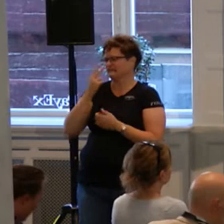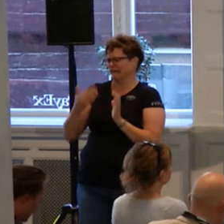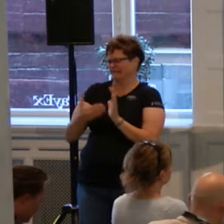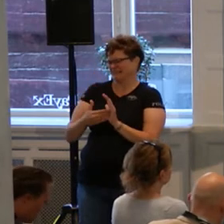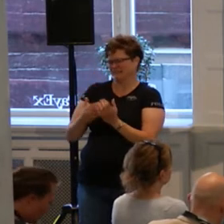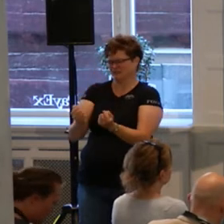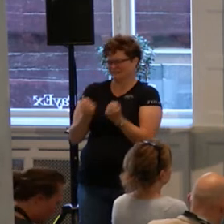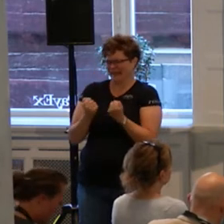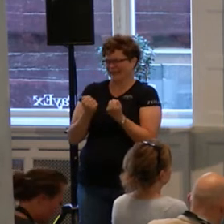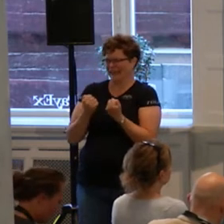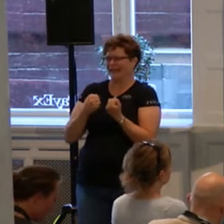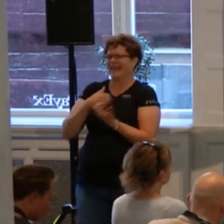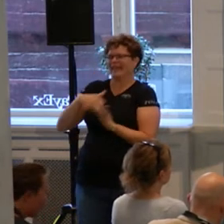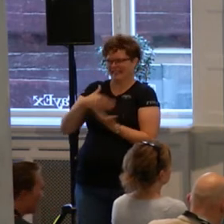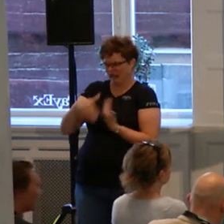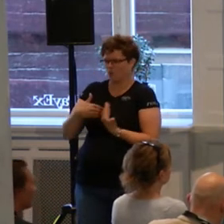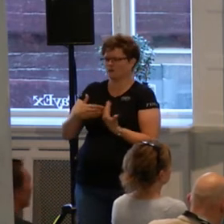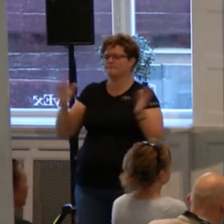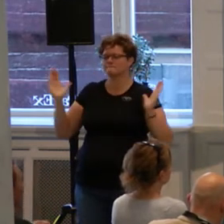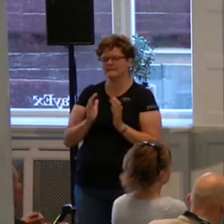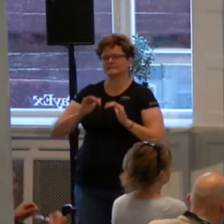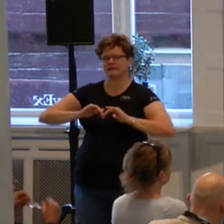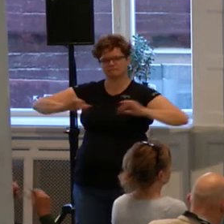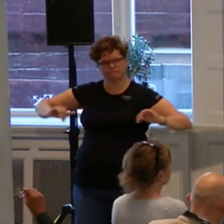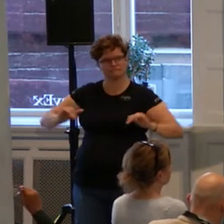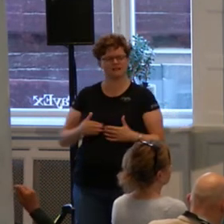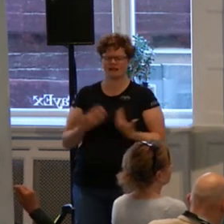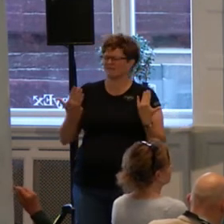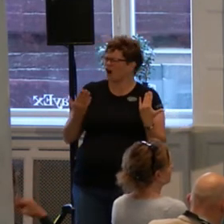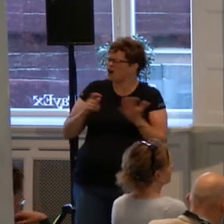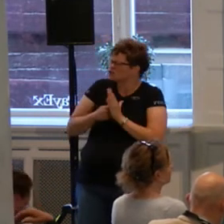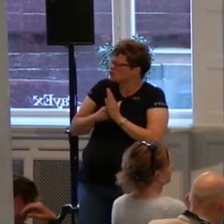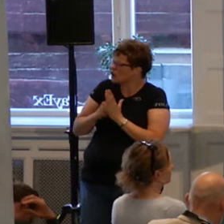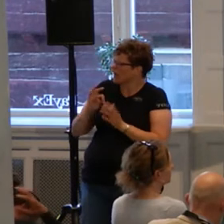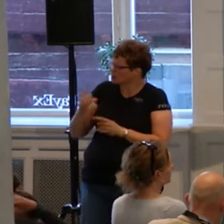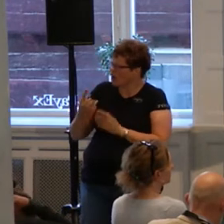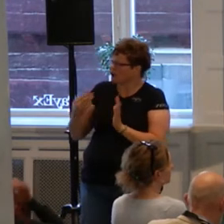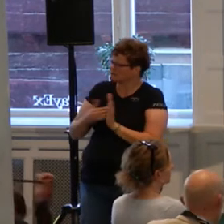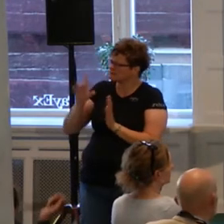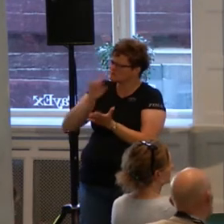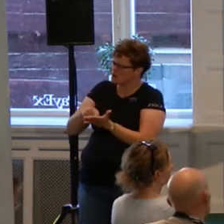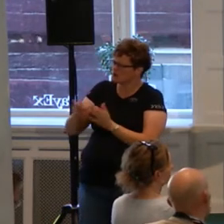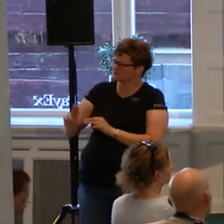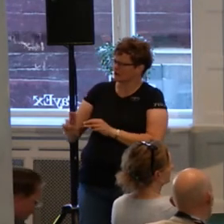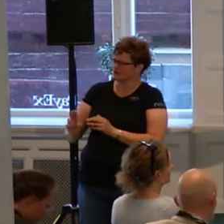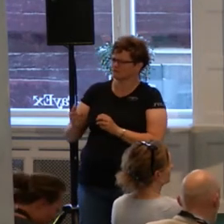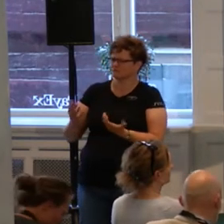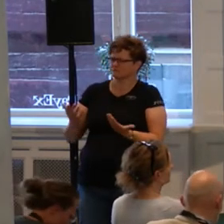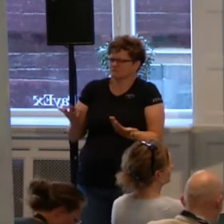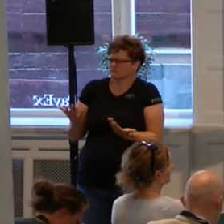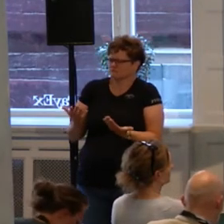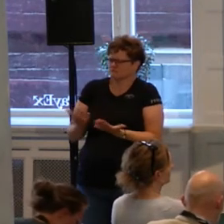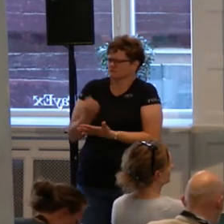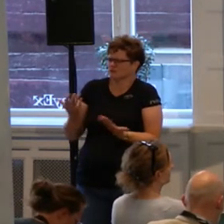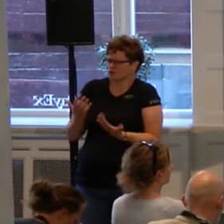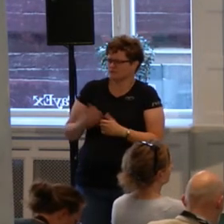stärker integrationen och minskar segregationen. Det är liksom uppdraget. Vad är slags nyckeltal för målet? När vi har nått dit då har vi nått vart